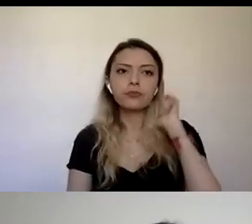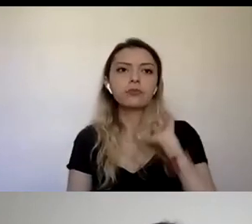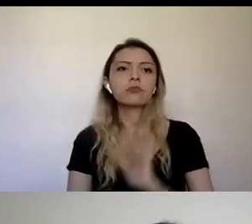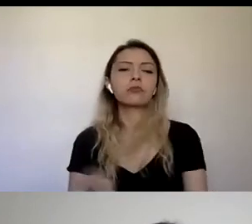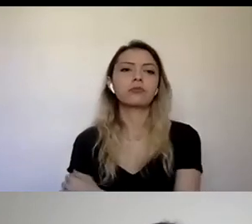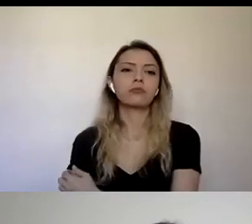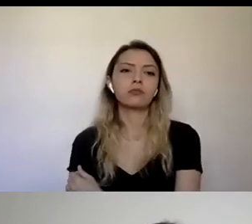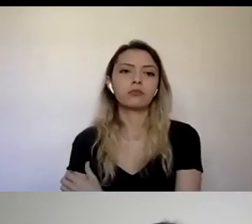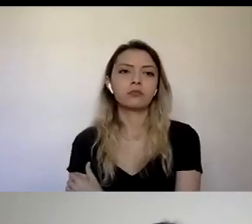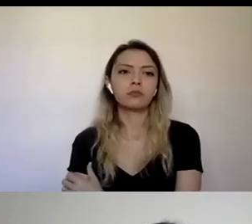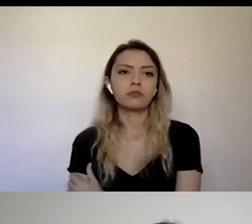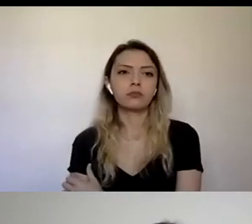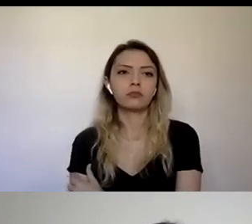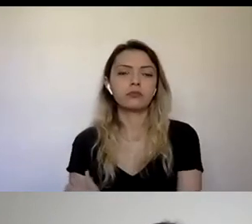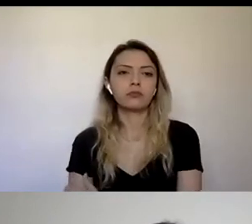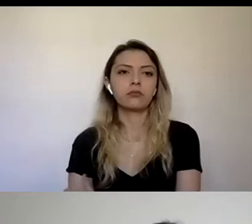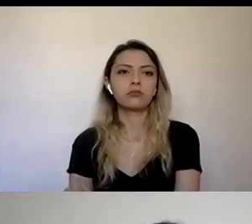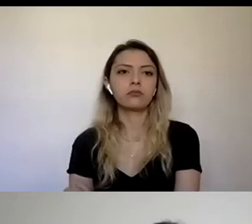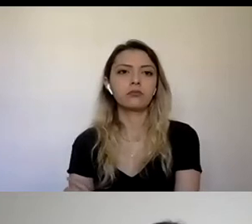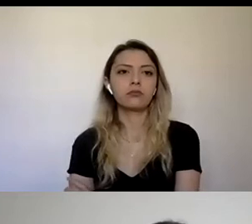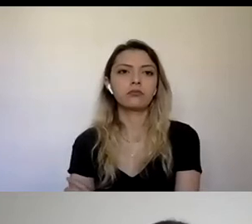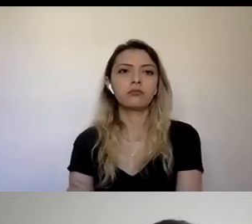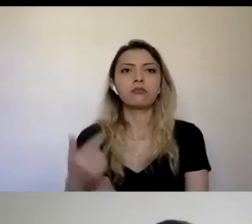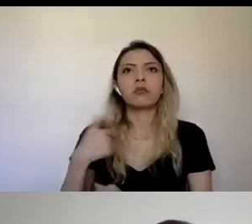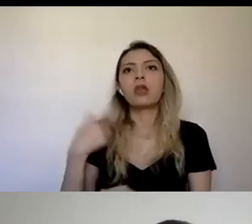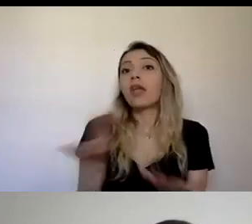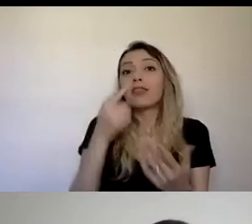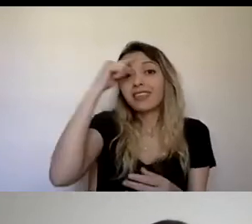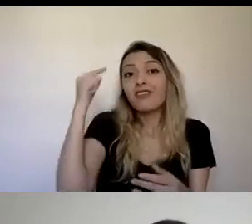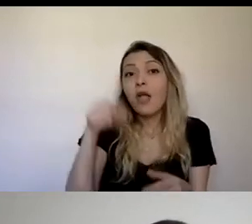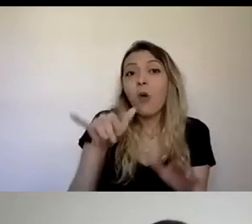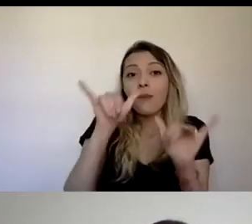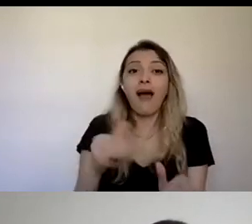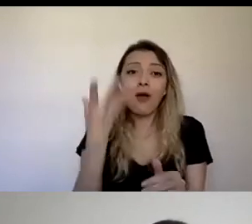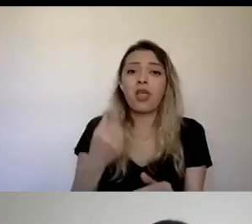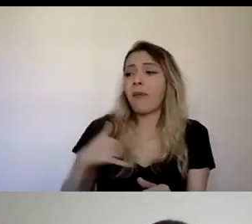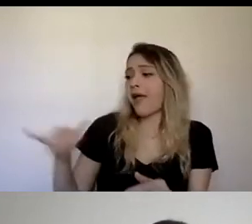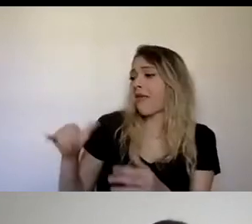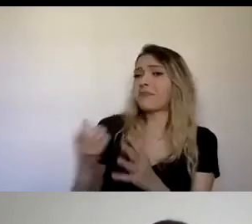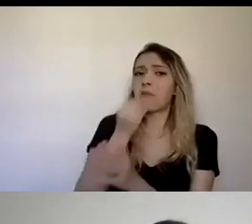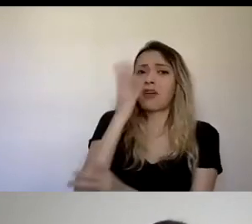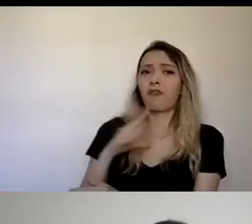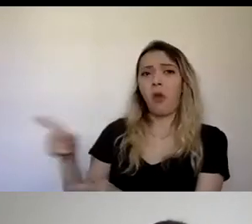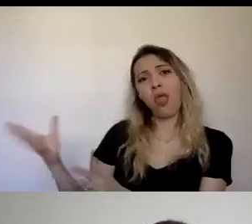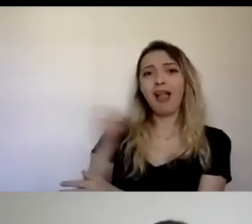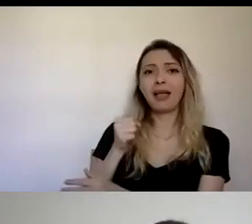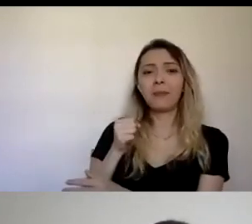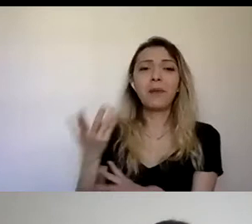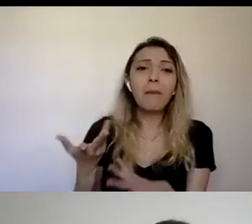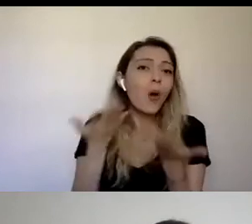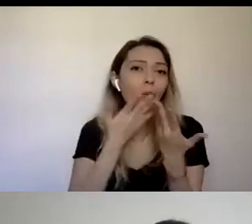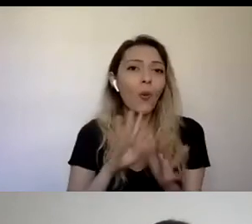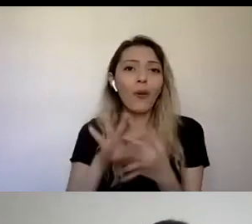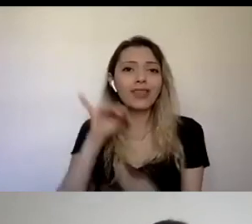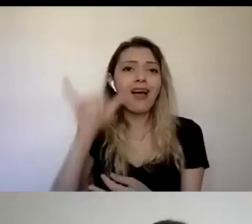öyle halklar. Da ben yan taraftaki bahçeyi falan alsam. Ama yok ya. O yüzden de hani insan hakları